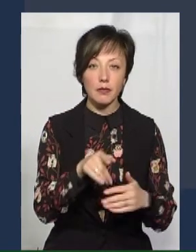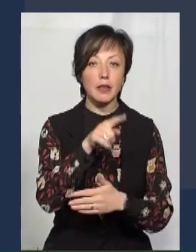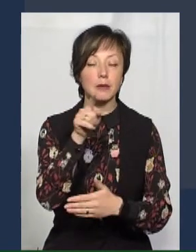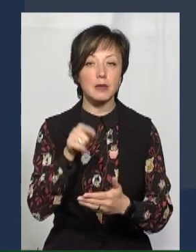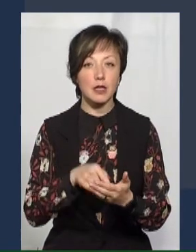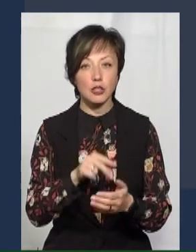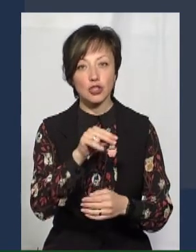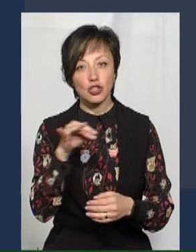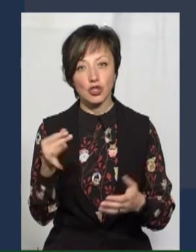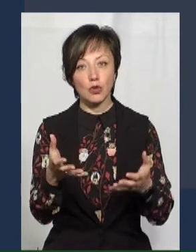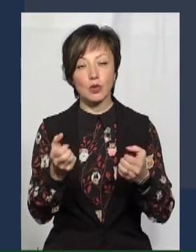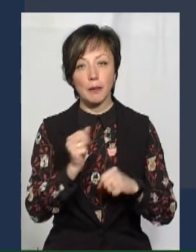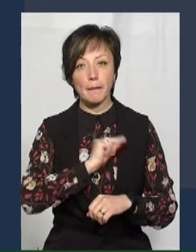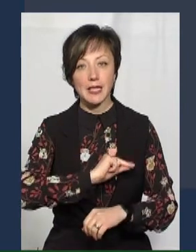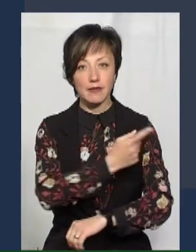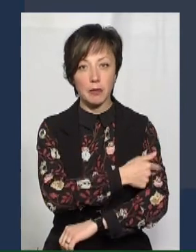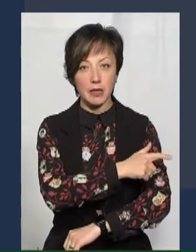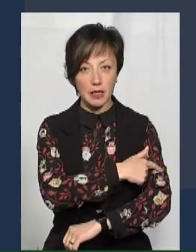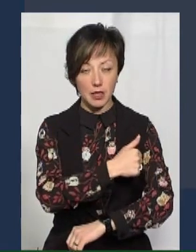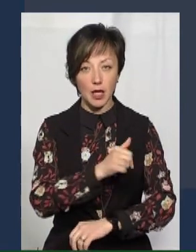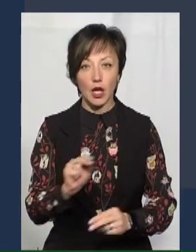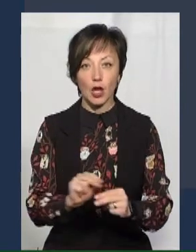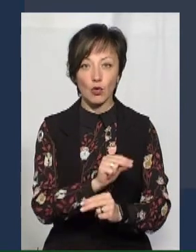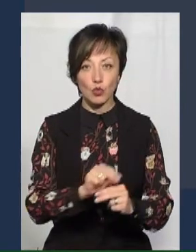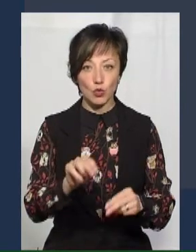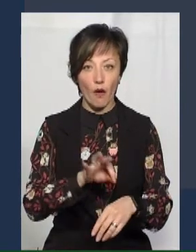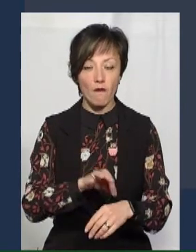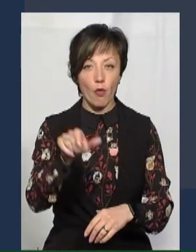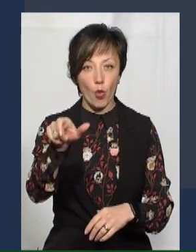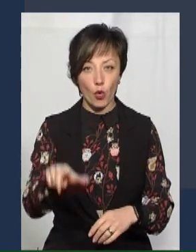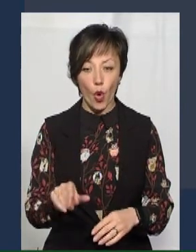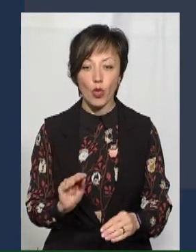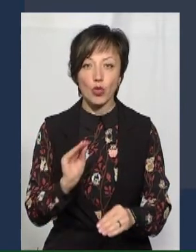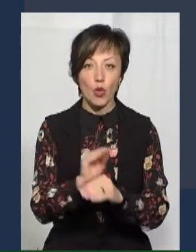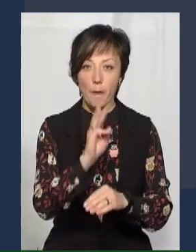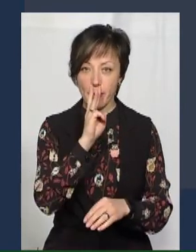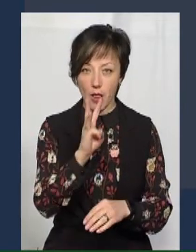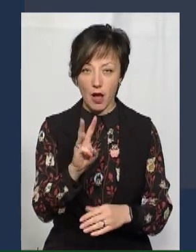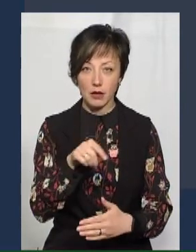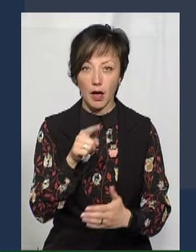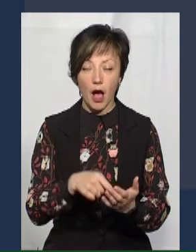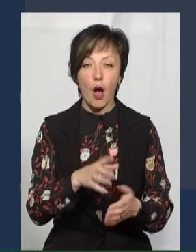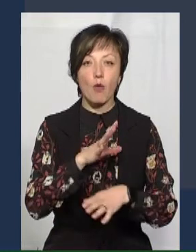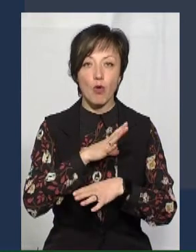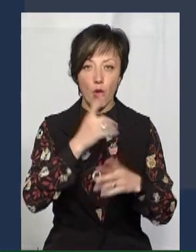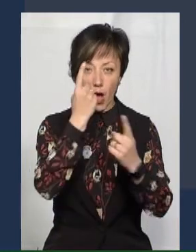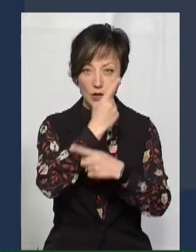отримують медпрацівники, які лікують хворого, доплати? Було анонсовано